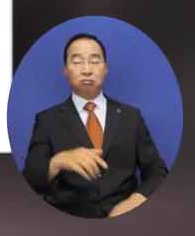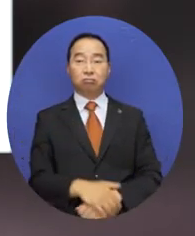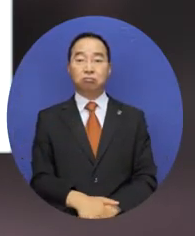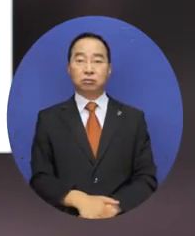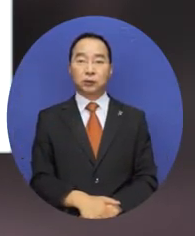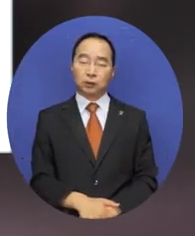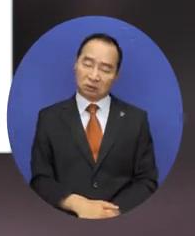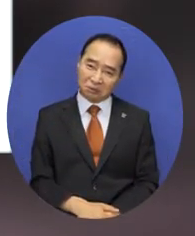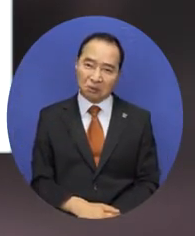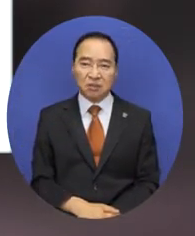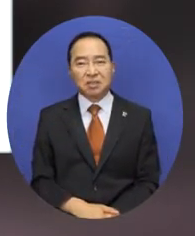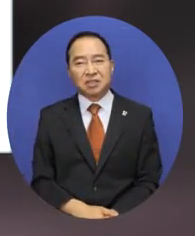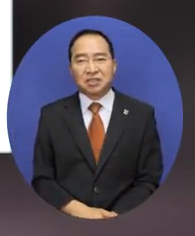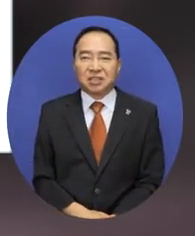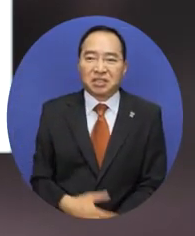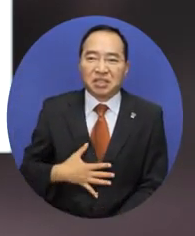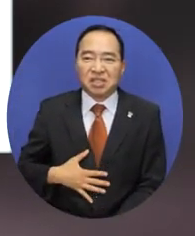Boy.